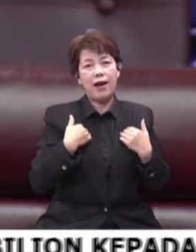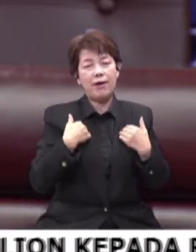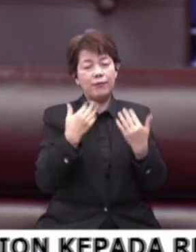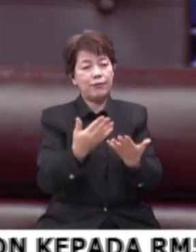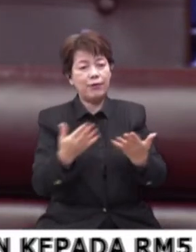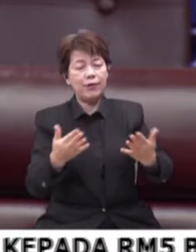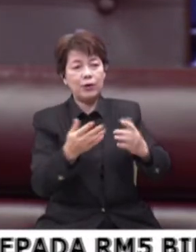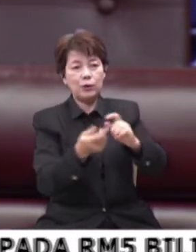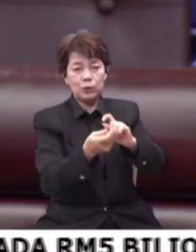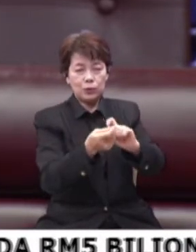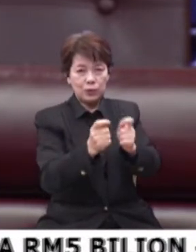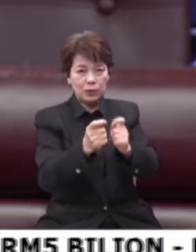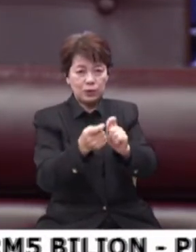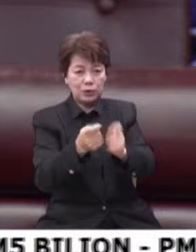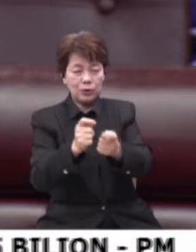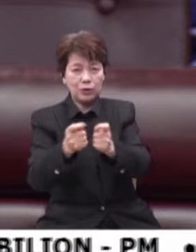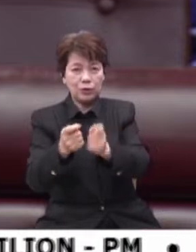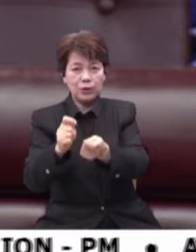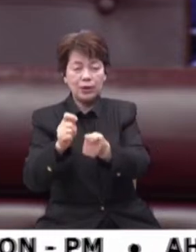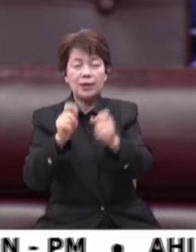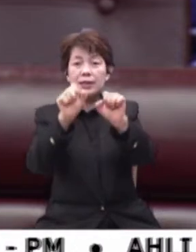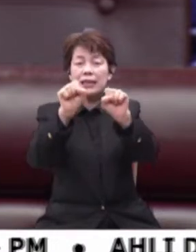sistem TTS